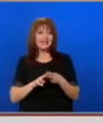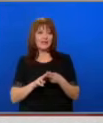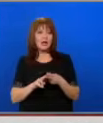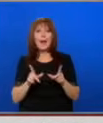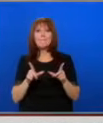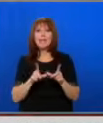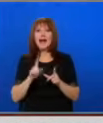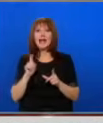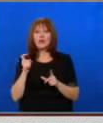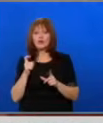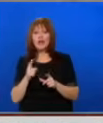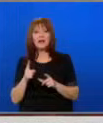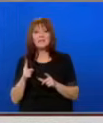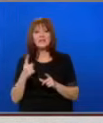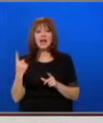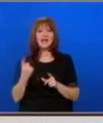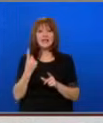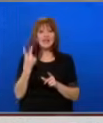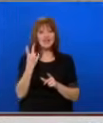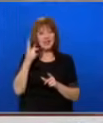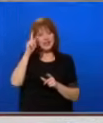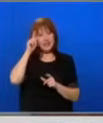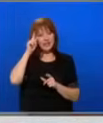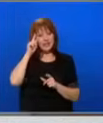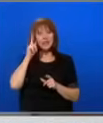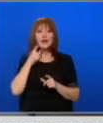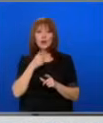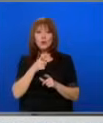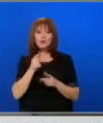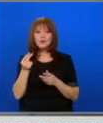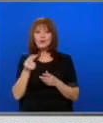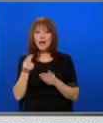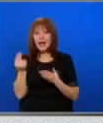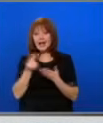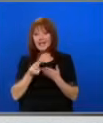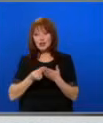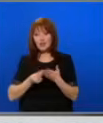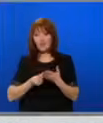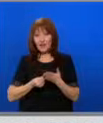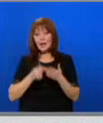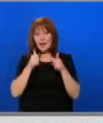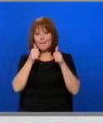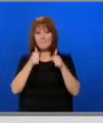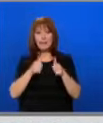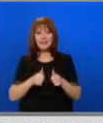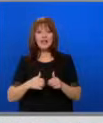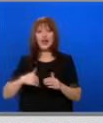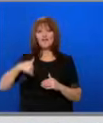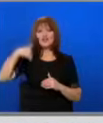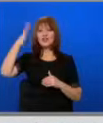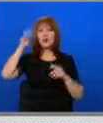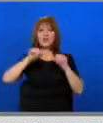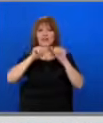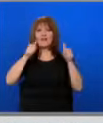Мара Георгиева и Васка Емануилова са единствените две жени от 12-те автори на паметника. Те са творците именно на най-високите фигури, които са